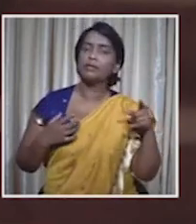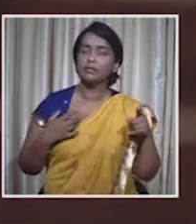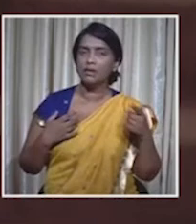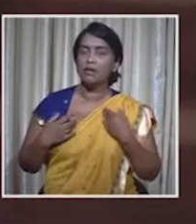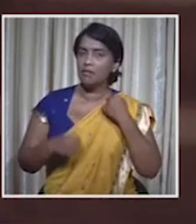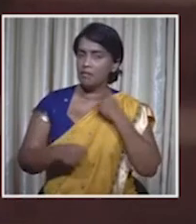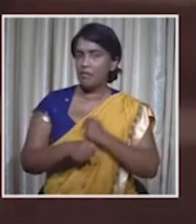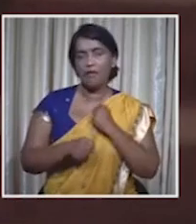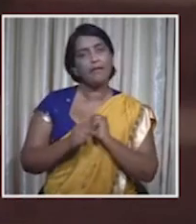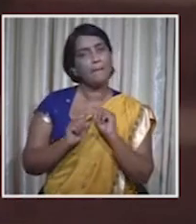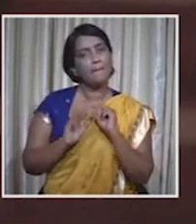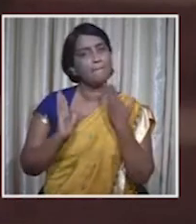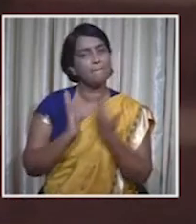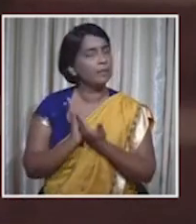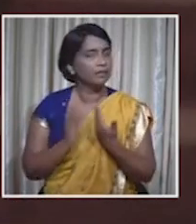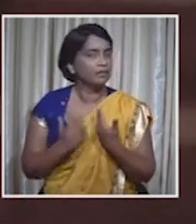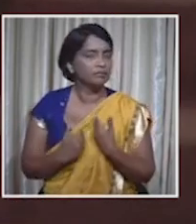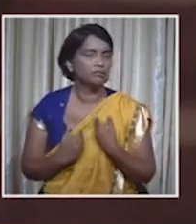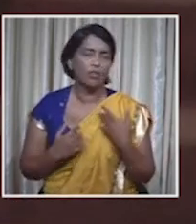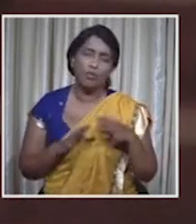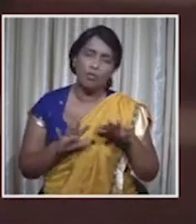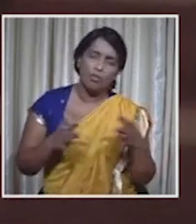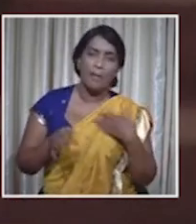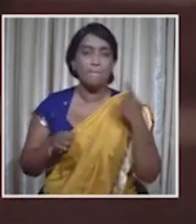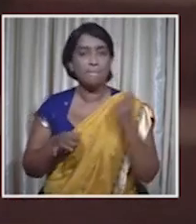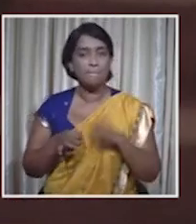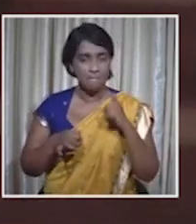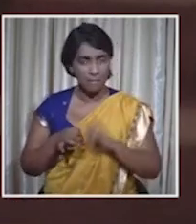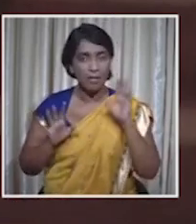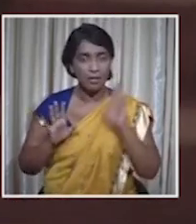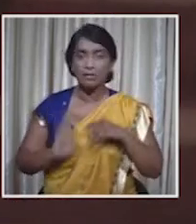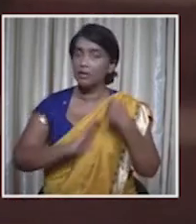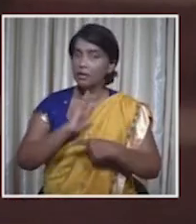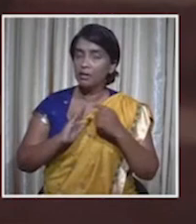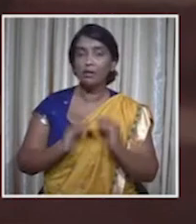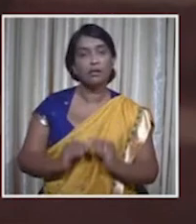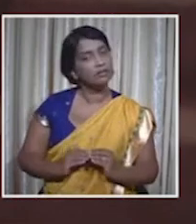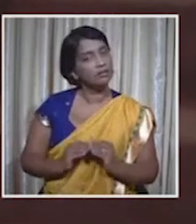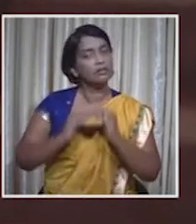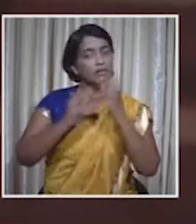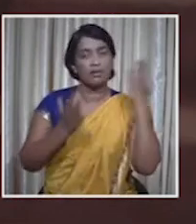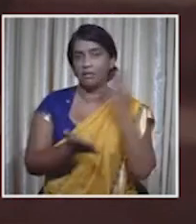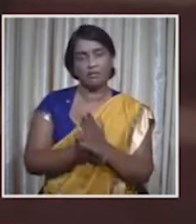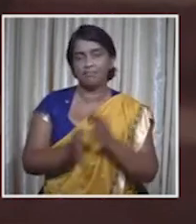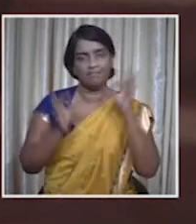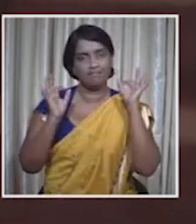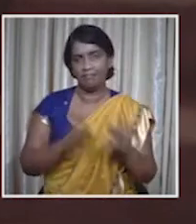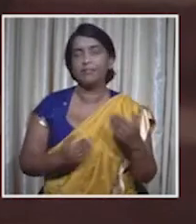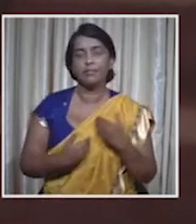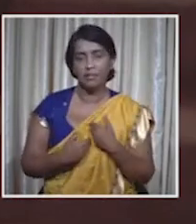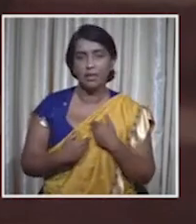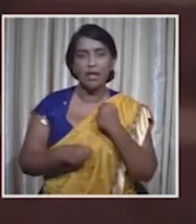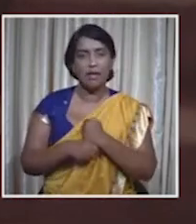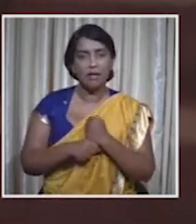නිසා අපි අපේ රජයේ ප්‍රතිපත්තිය තිබුණේ මොන ප්‍රශ්න ආවත් මේ රටේ සංවර්ධනය නතර නොකළ යුතුයි